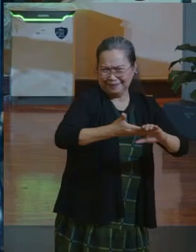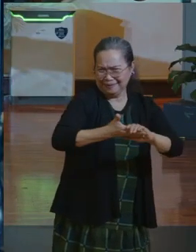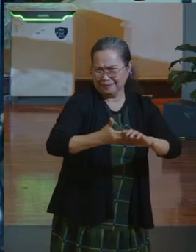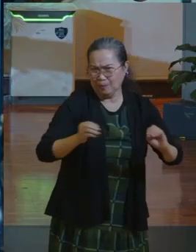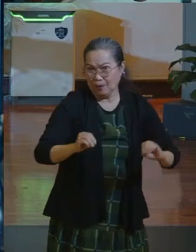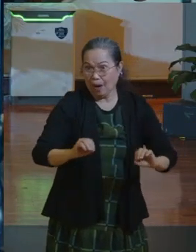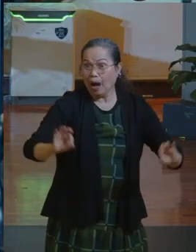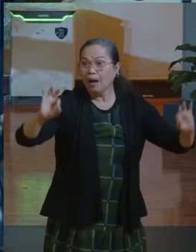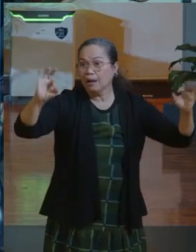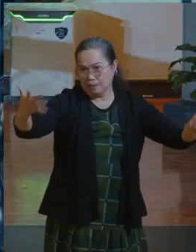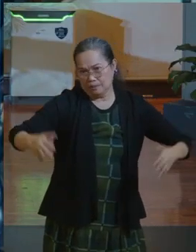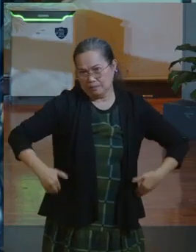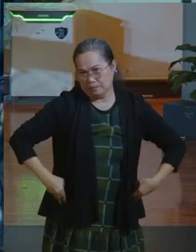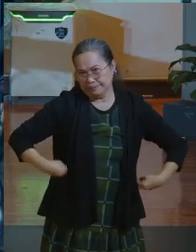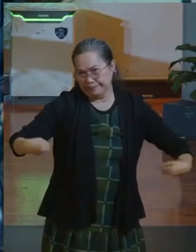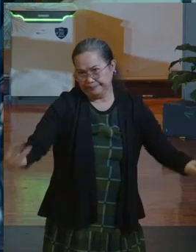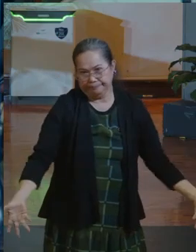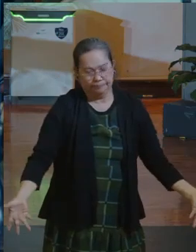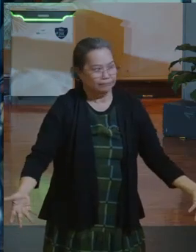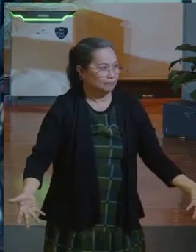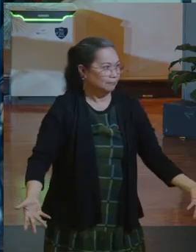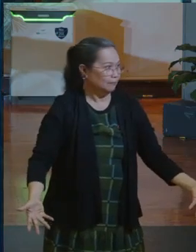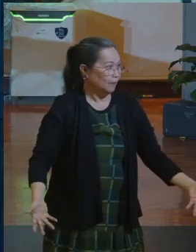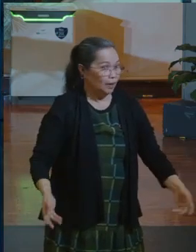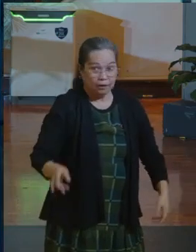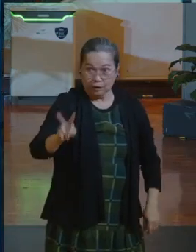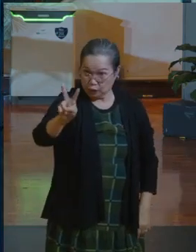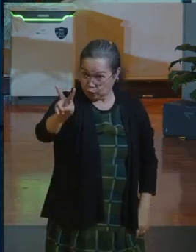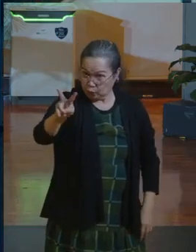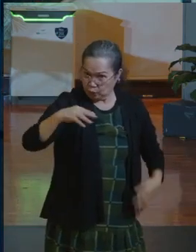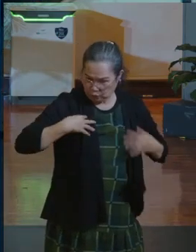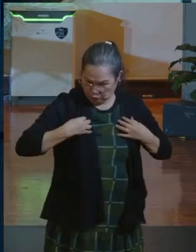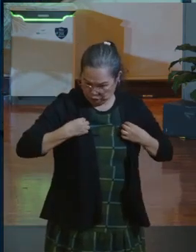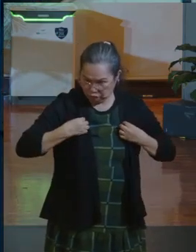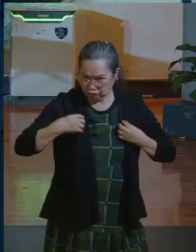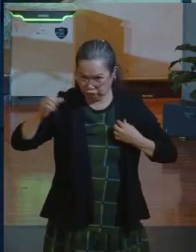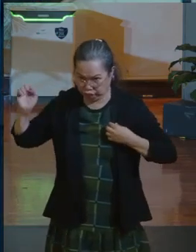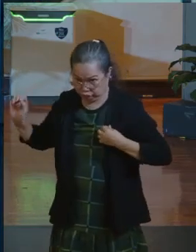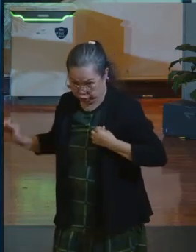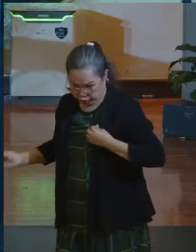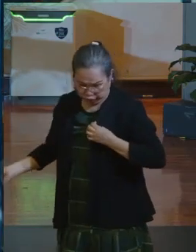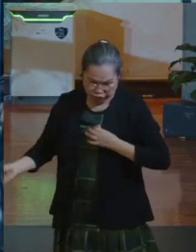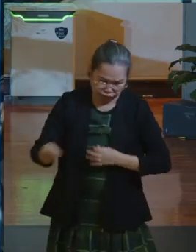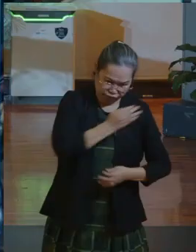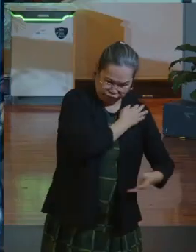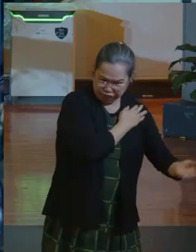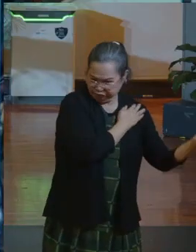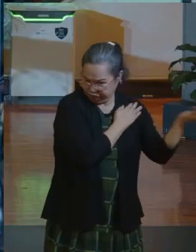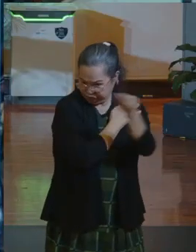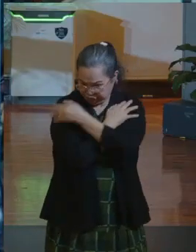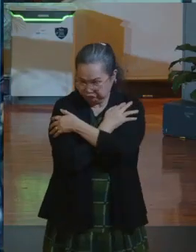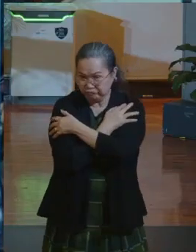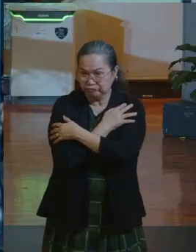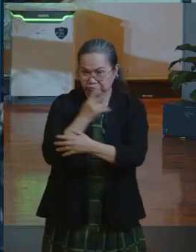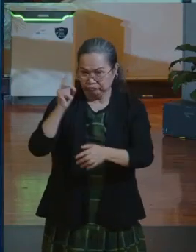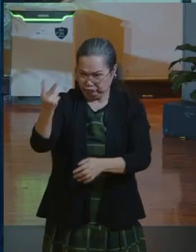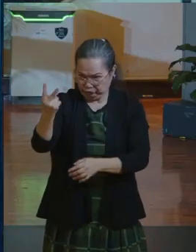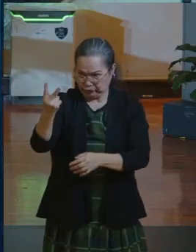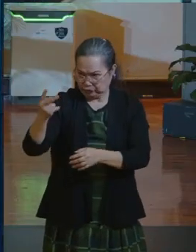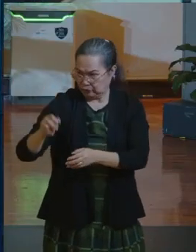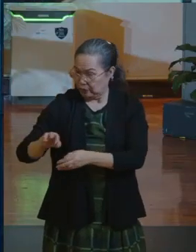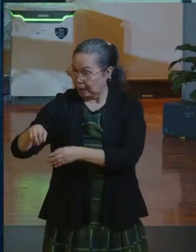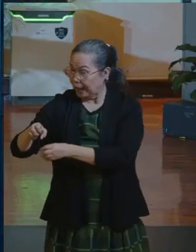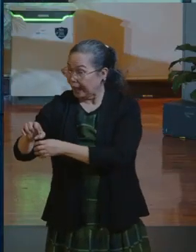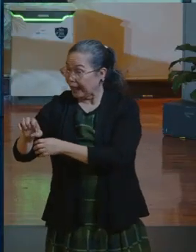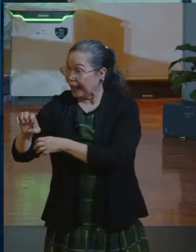No money, and do not have 2 leaks. Yung palong na sa pasuotan ng mga tao. Sa atin,